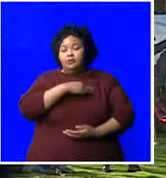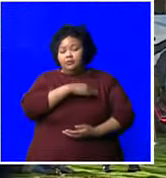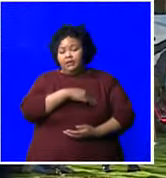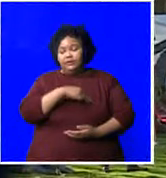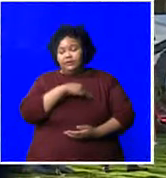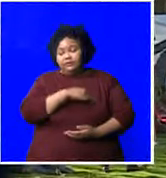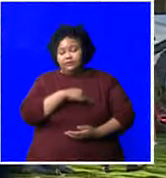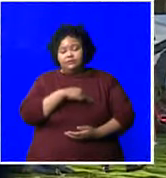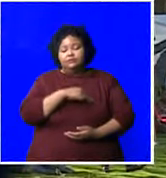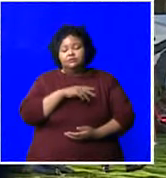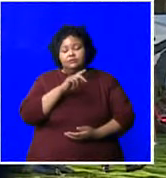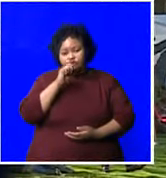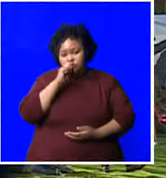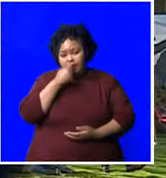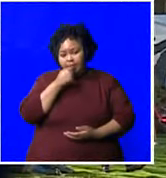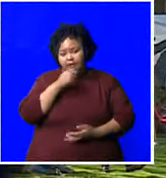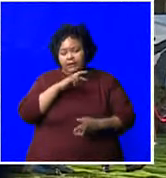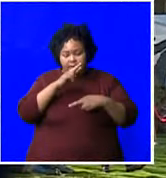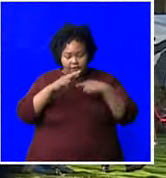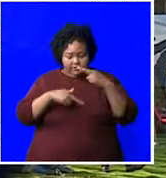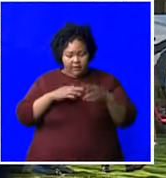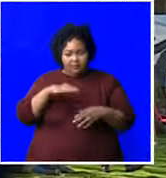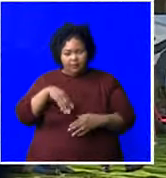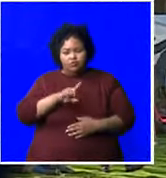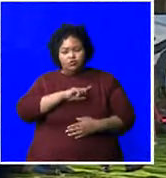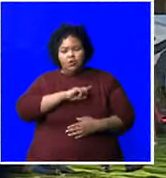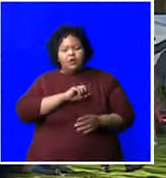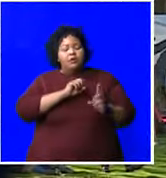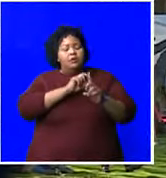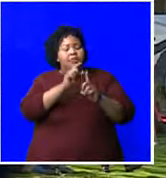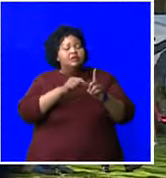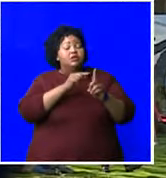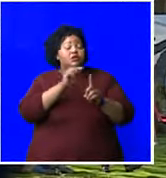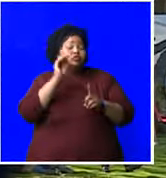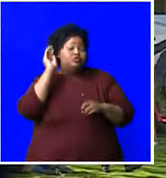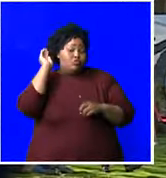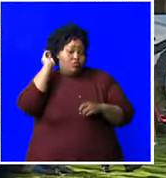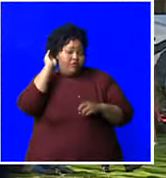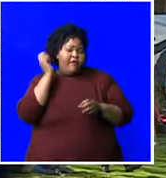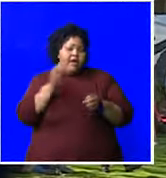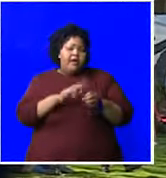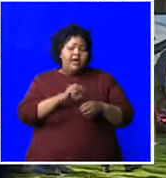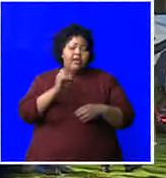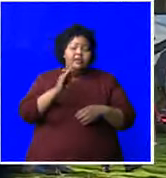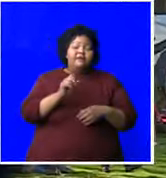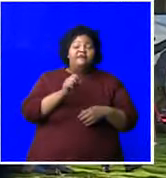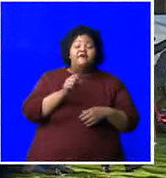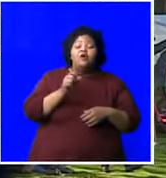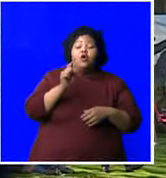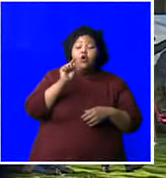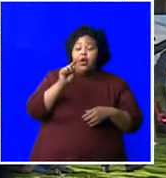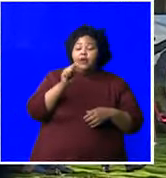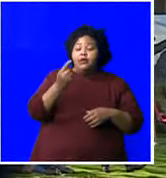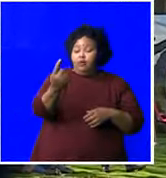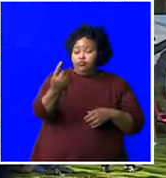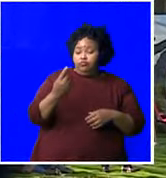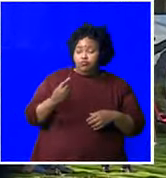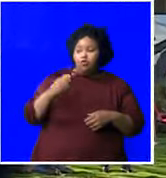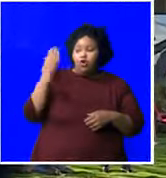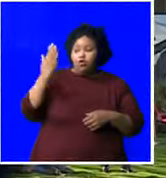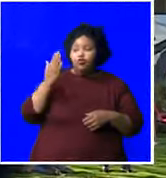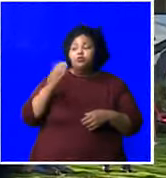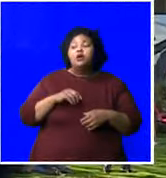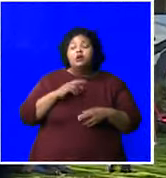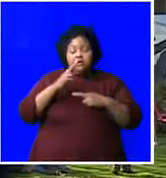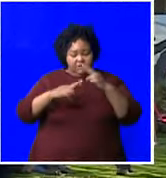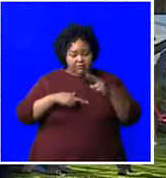kuze nimuve kahle. Kufuna sibinze. So that nawe uma uta la utokhuluma sike kulalela sitawubinza la ku. Qhubeka Nkosi.